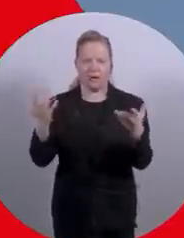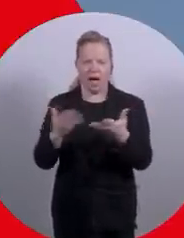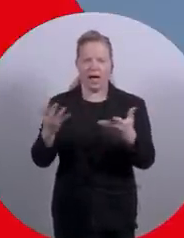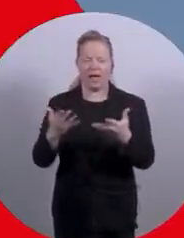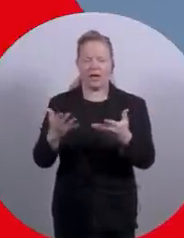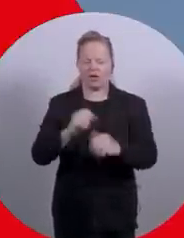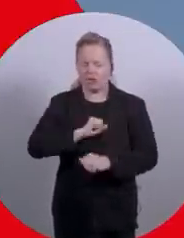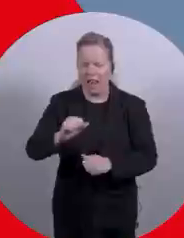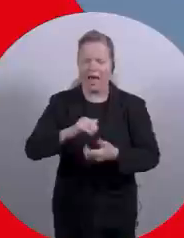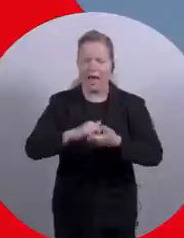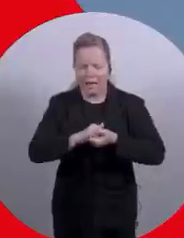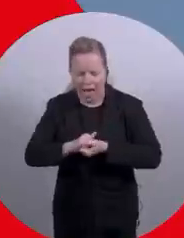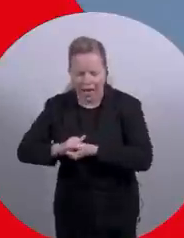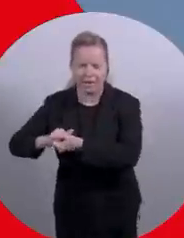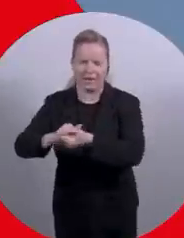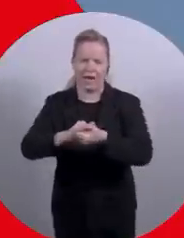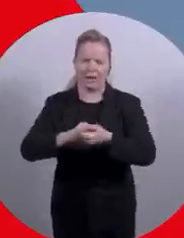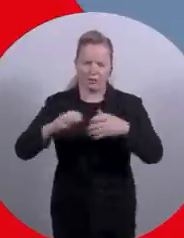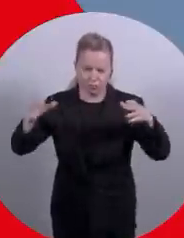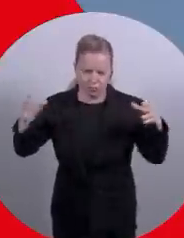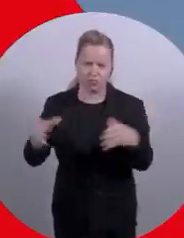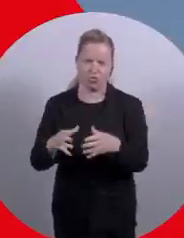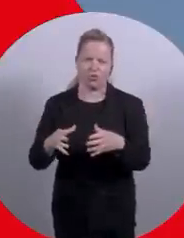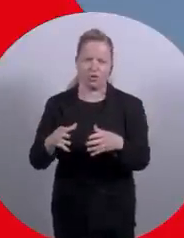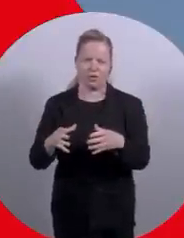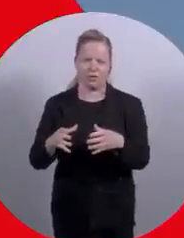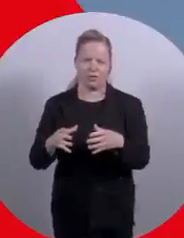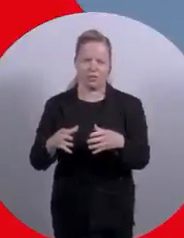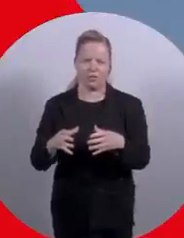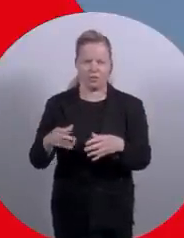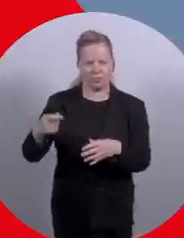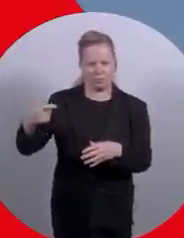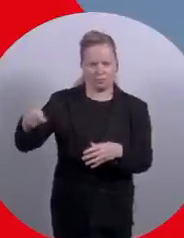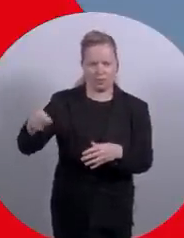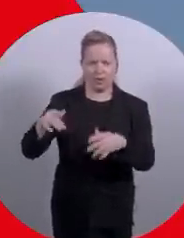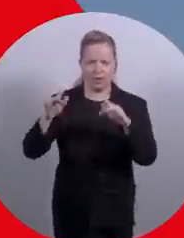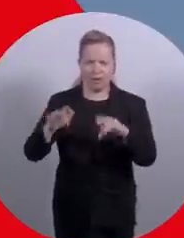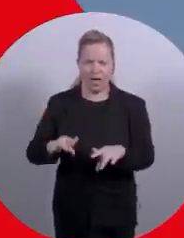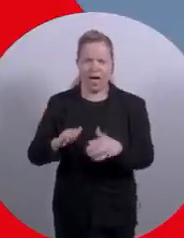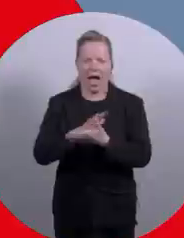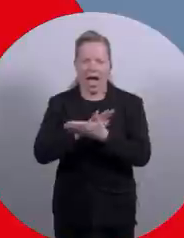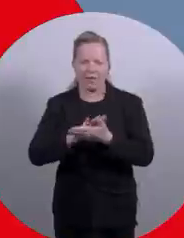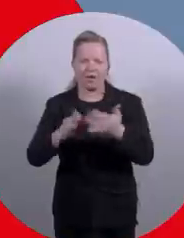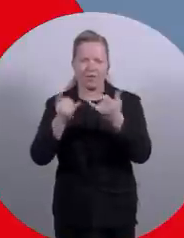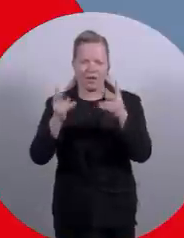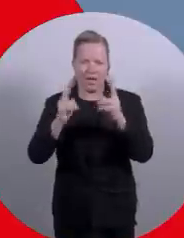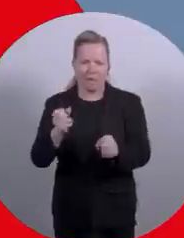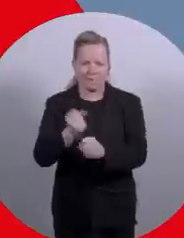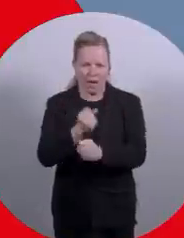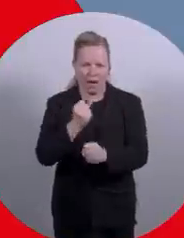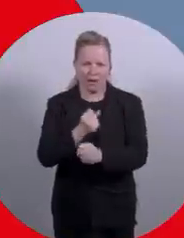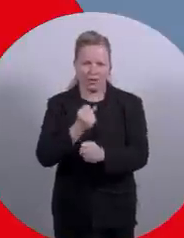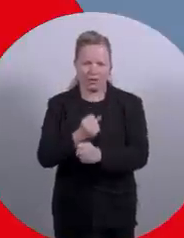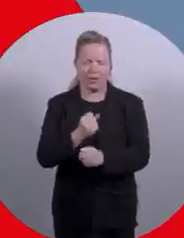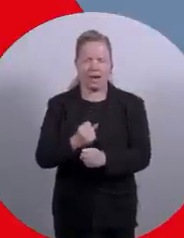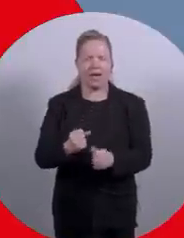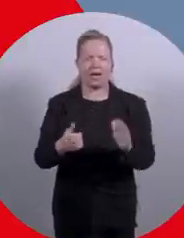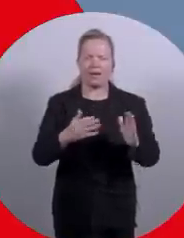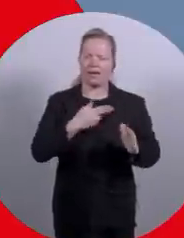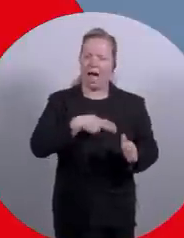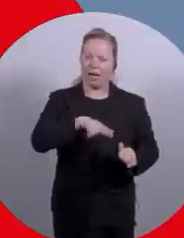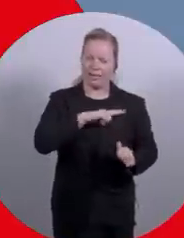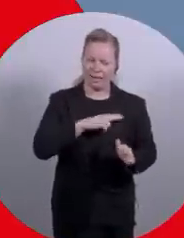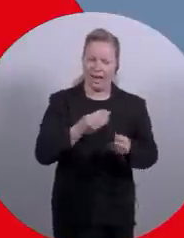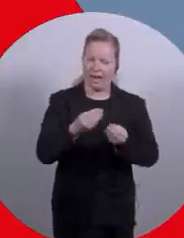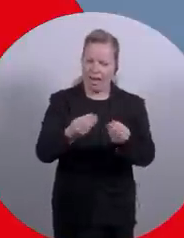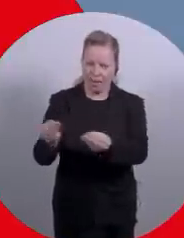Geschlossenheit herstellen und ich habe ihnen versprochen und gesagt dass einfachste wie wir das tun können ist dass wir garantieren dass wir